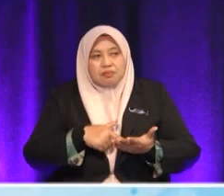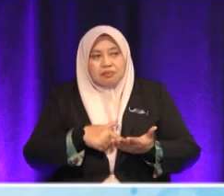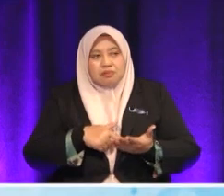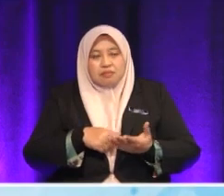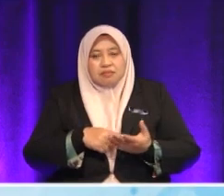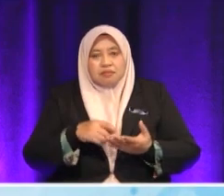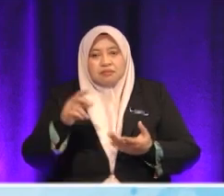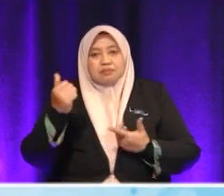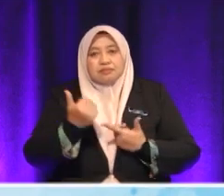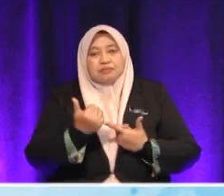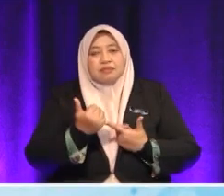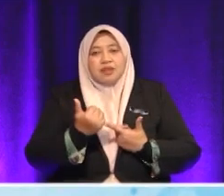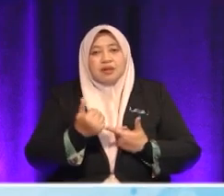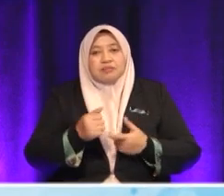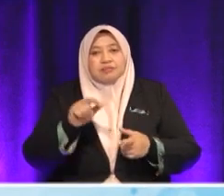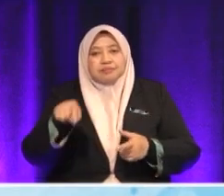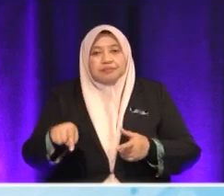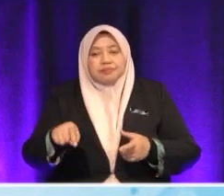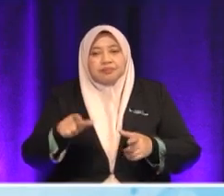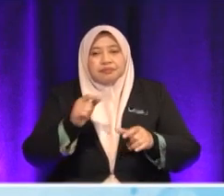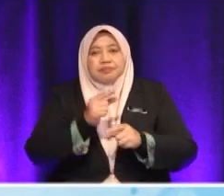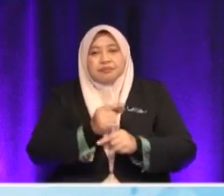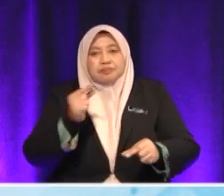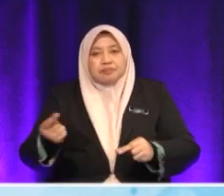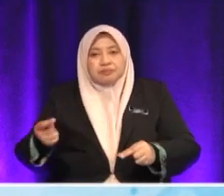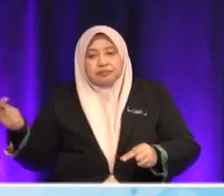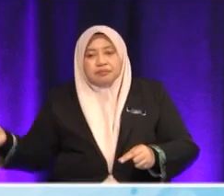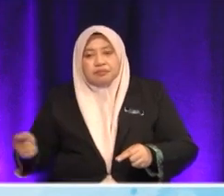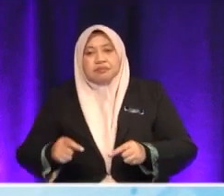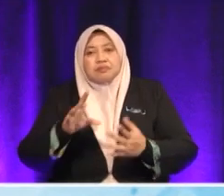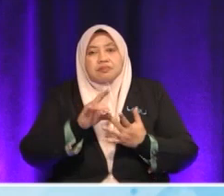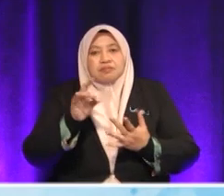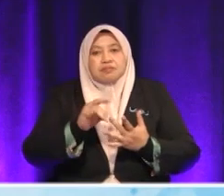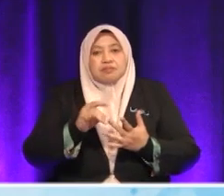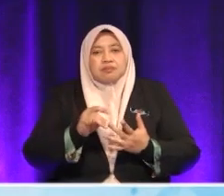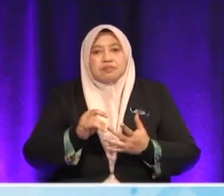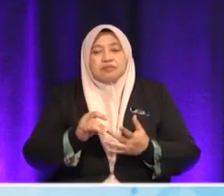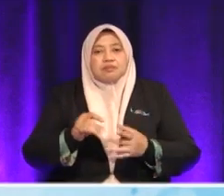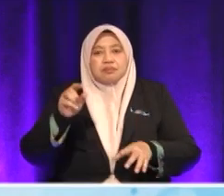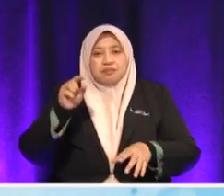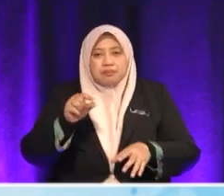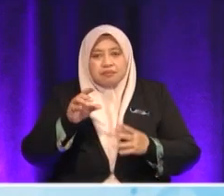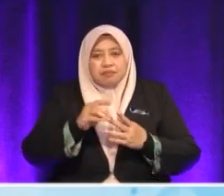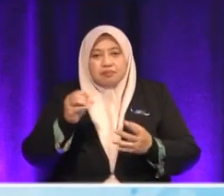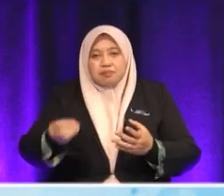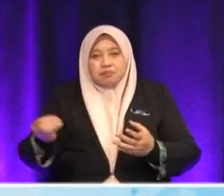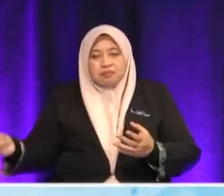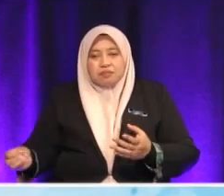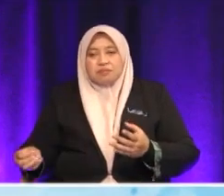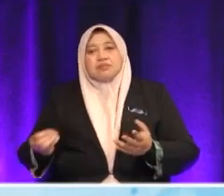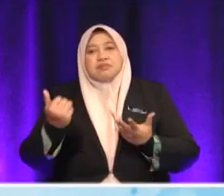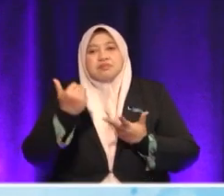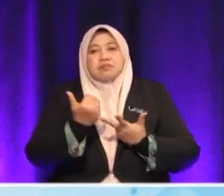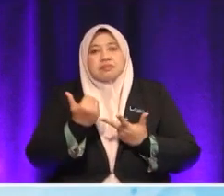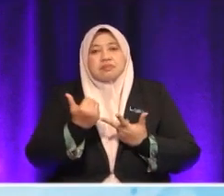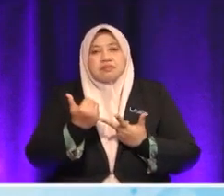yang kedua inilah klik Line tool klik menu view pilih snap to object dan yang ketiga